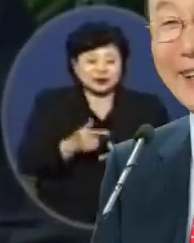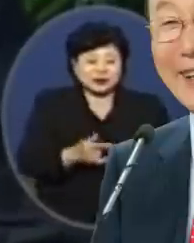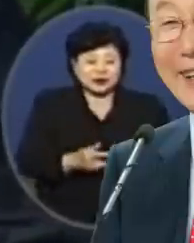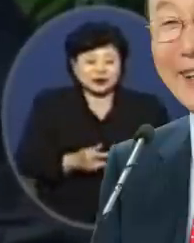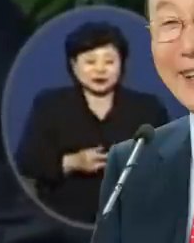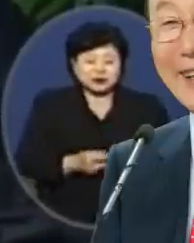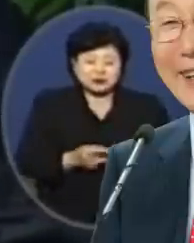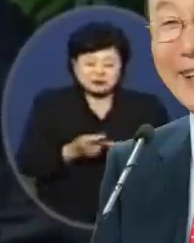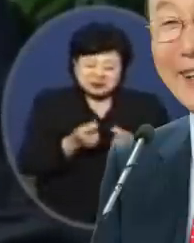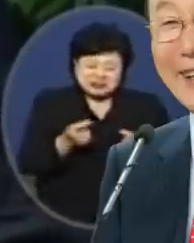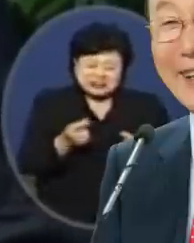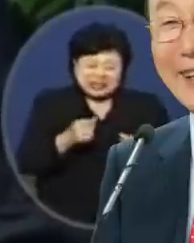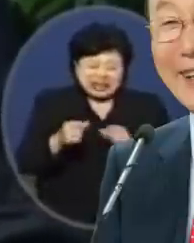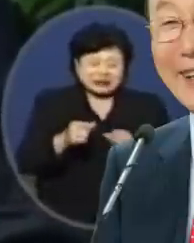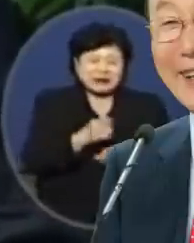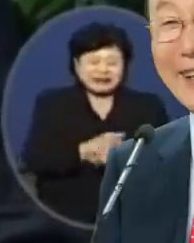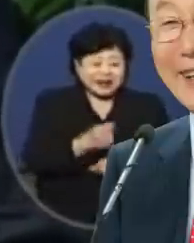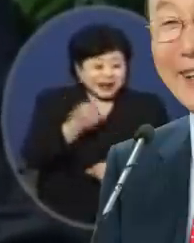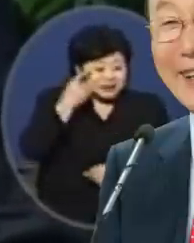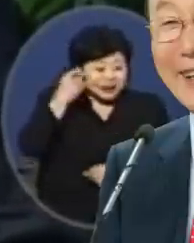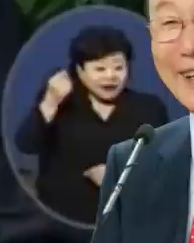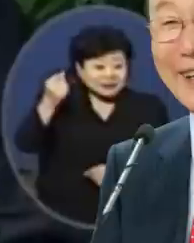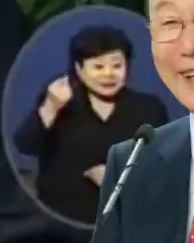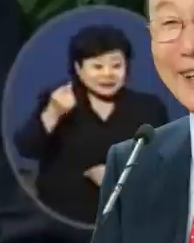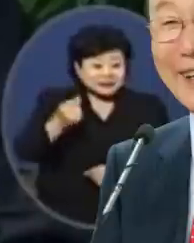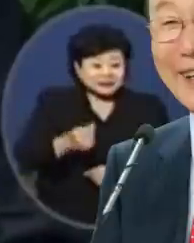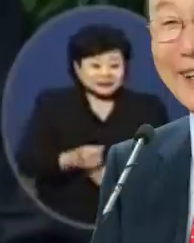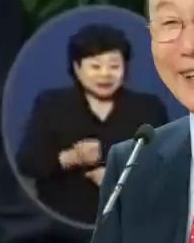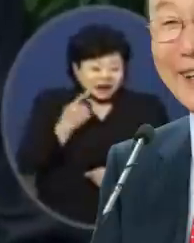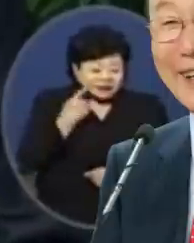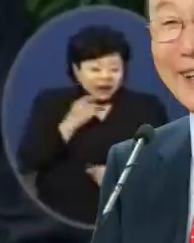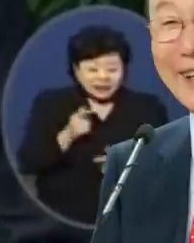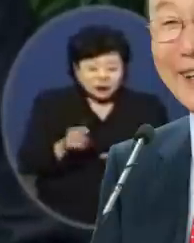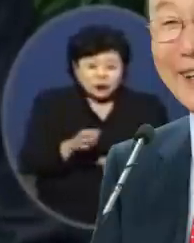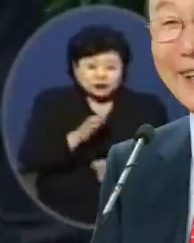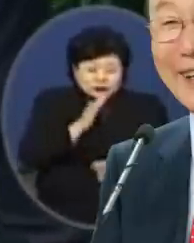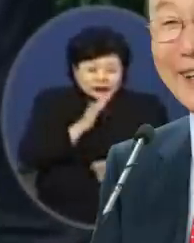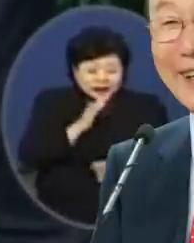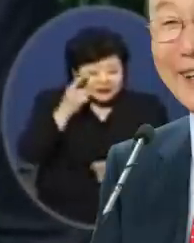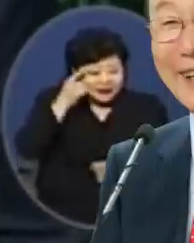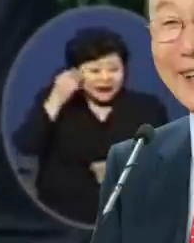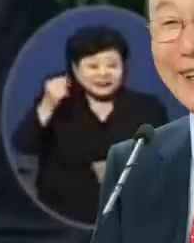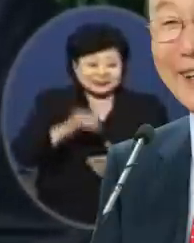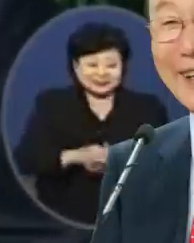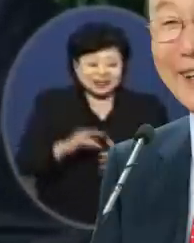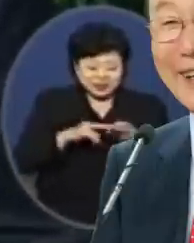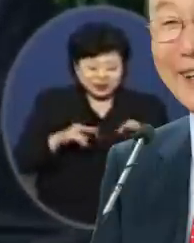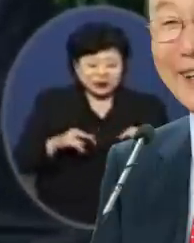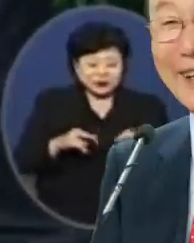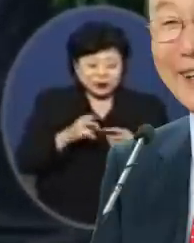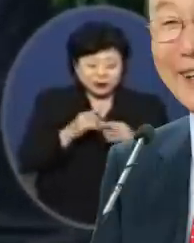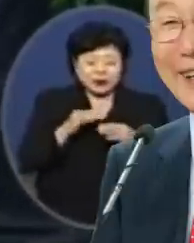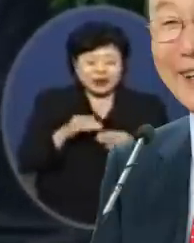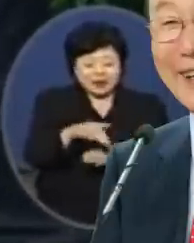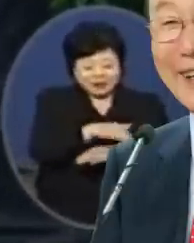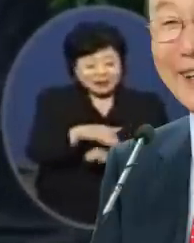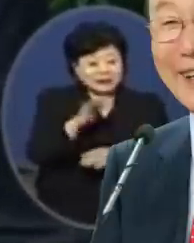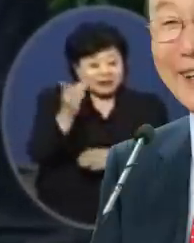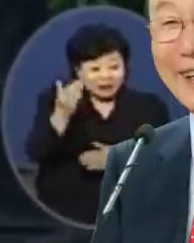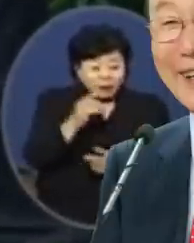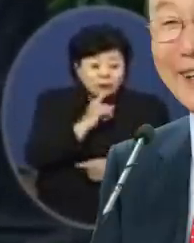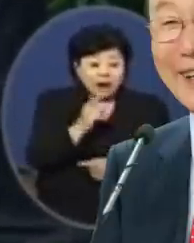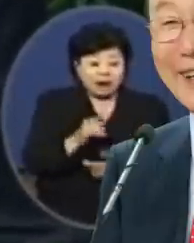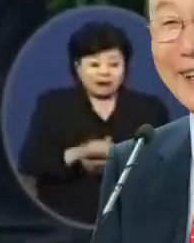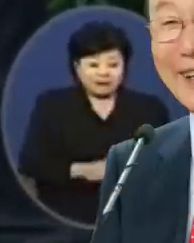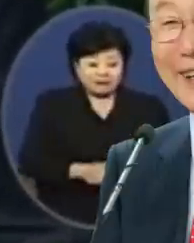한 흉내는 내보는구나. 그러니 이게 좀 가짜가 아니고 진짜가 많다. 그래서 자기가 교회 예배